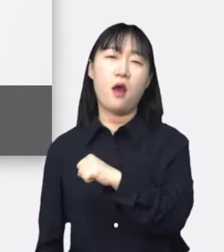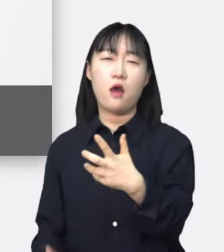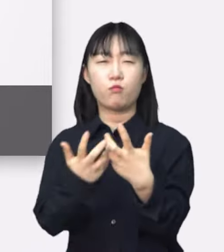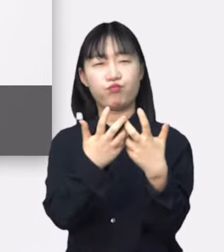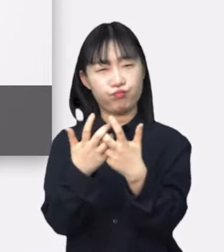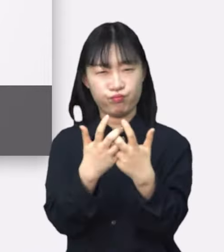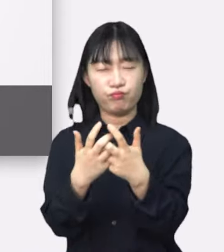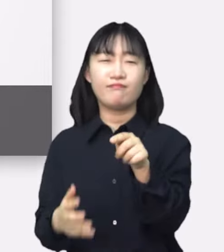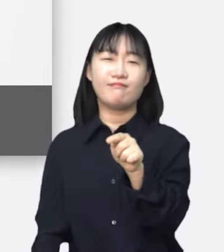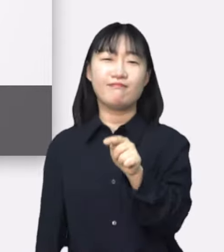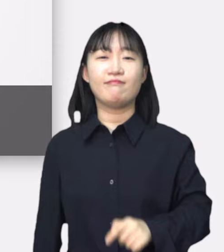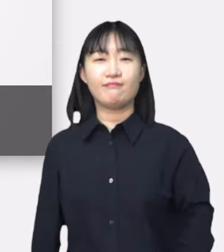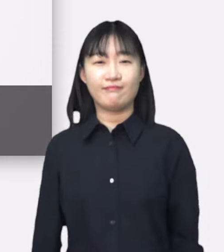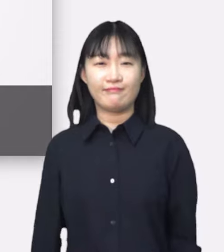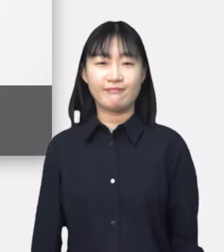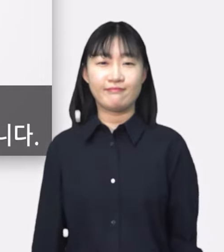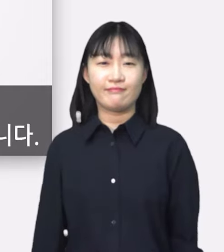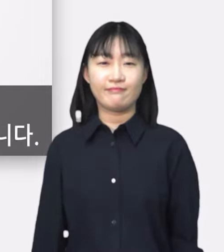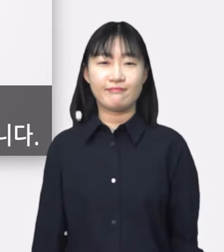확인해 주세요.